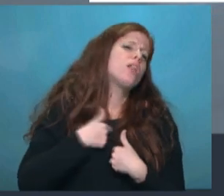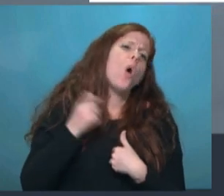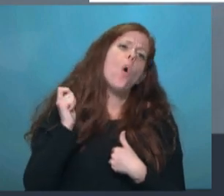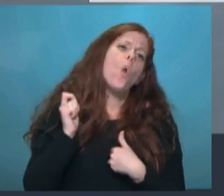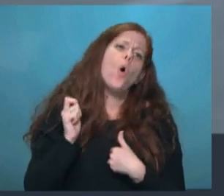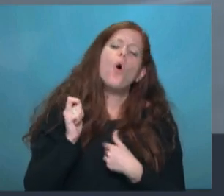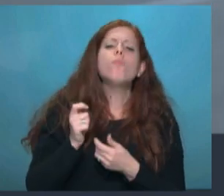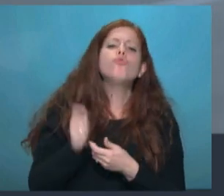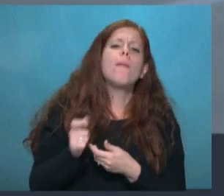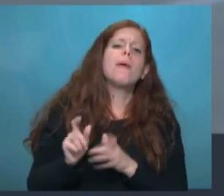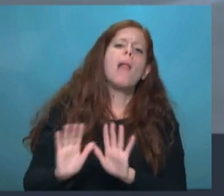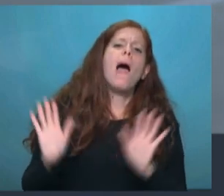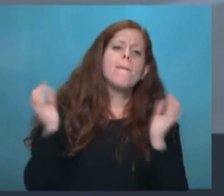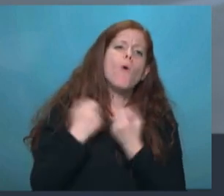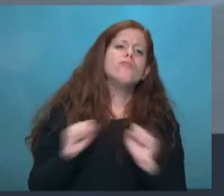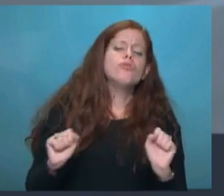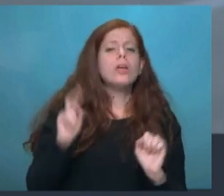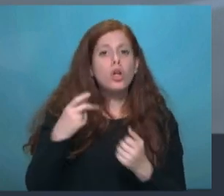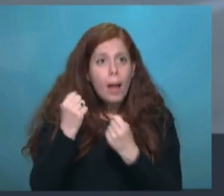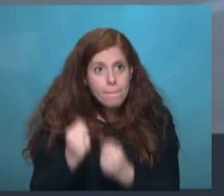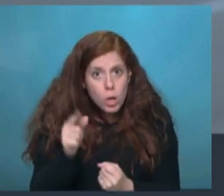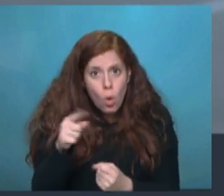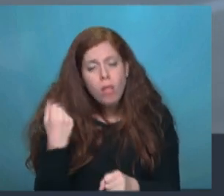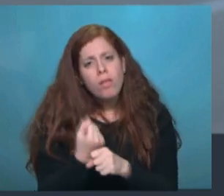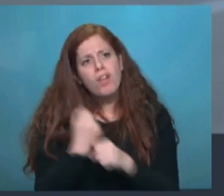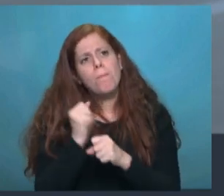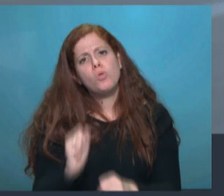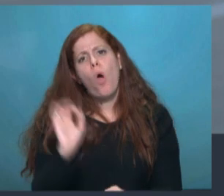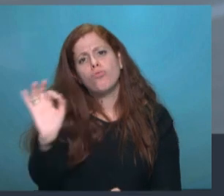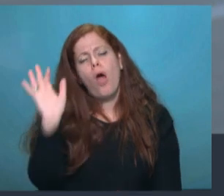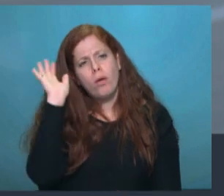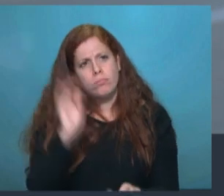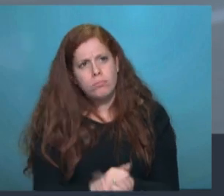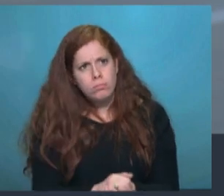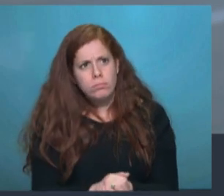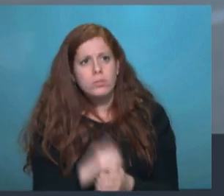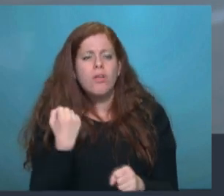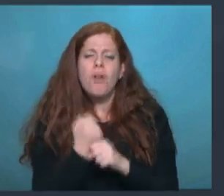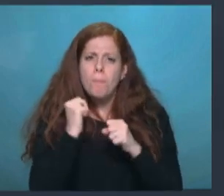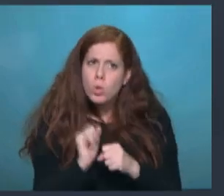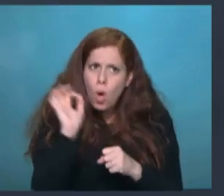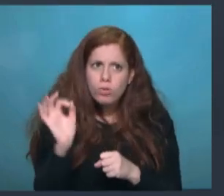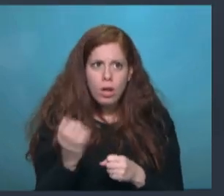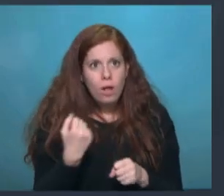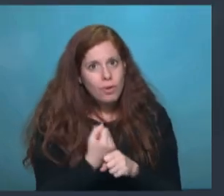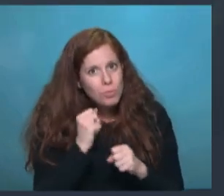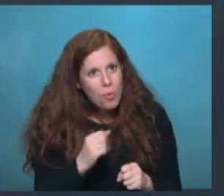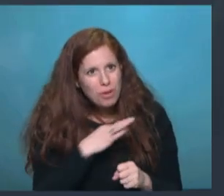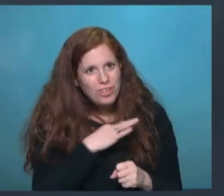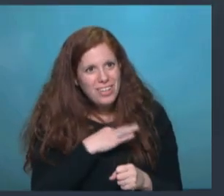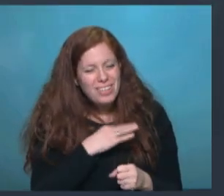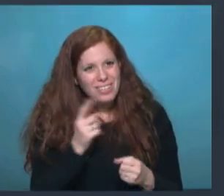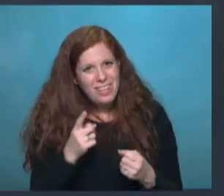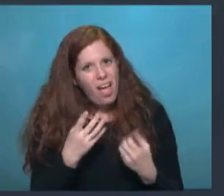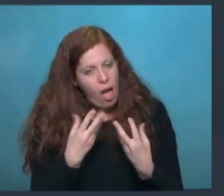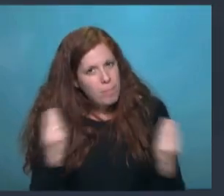שלמן שלכם. יש לך ביטוח, תפעיל את הביטוח שלי. תפעיל את הביטוח שלך. להפעיל את הביטוח שלי זה